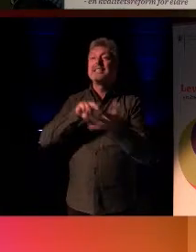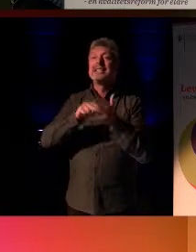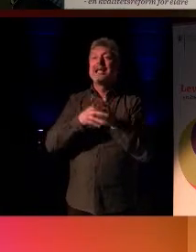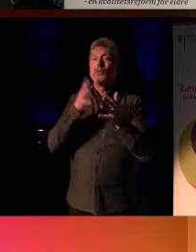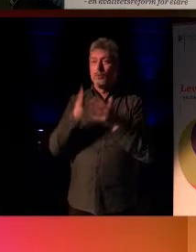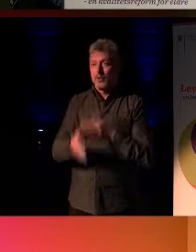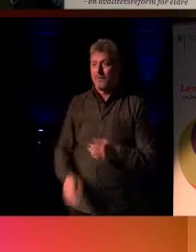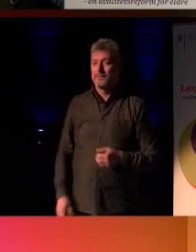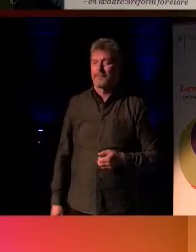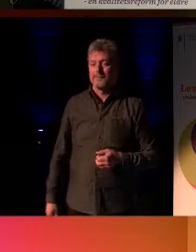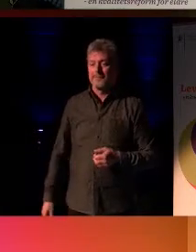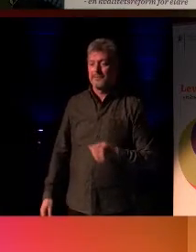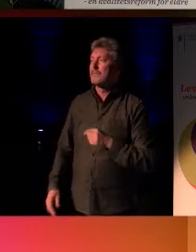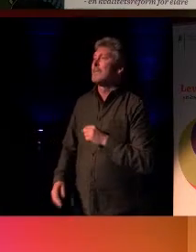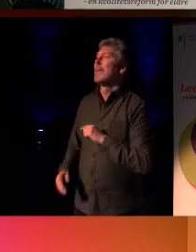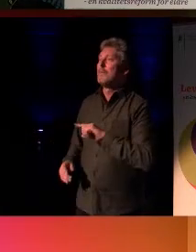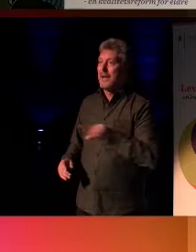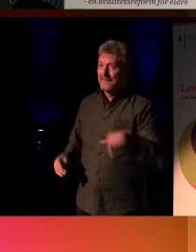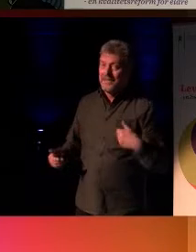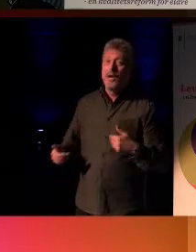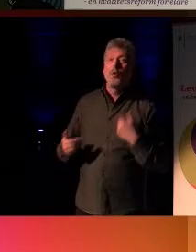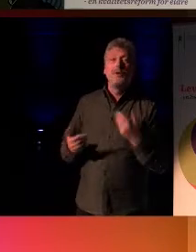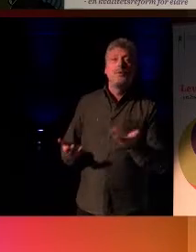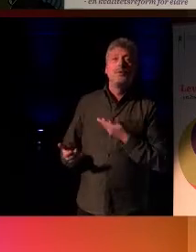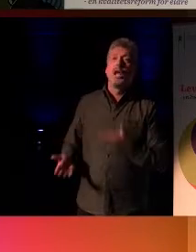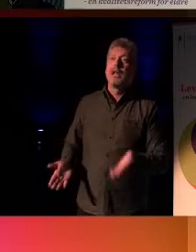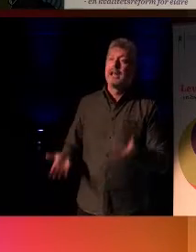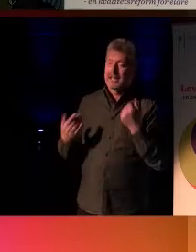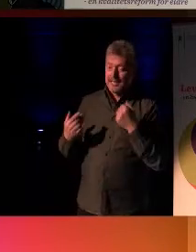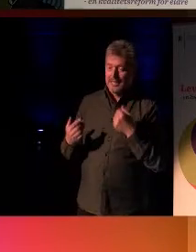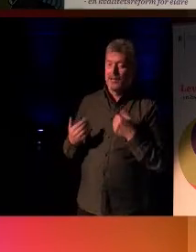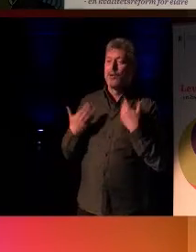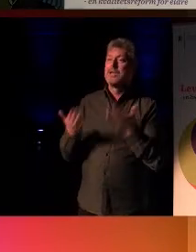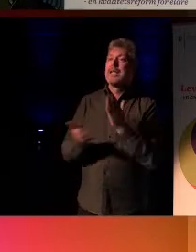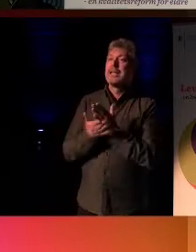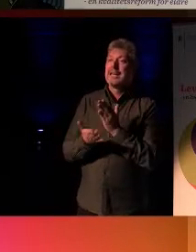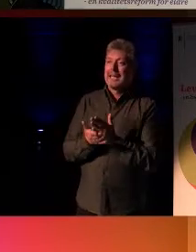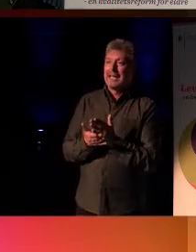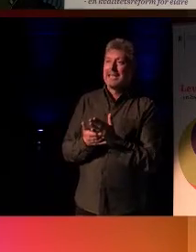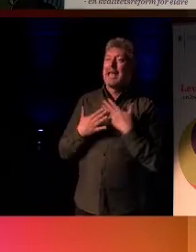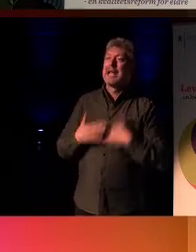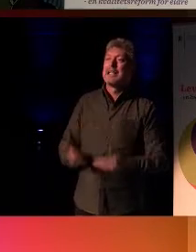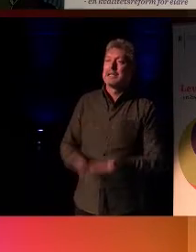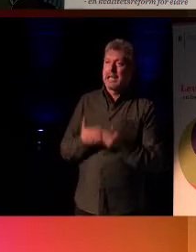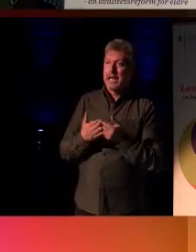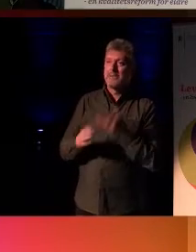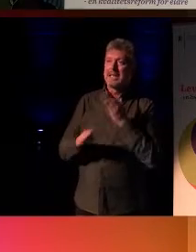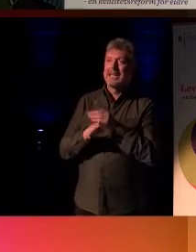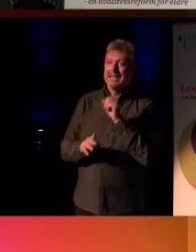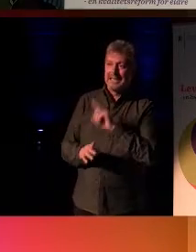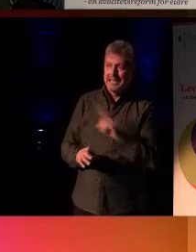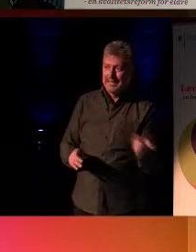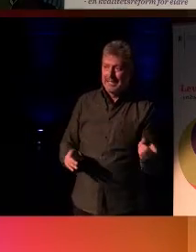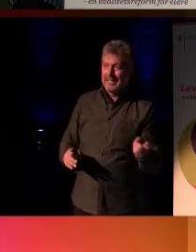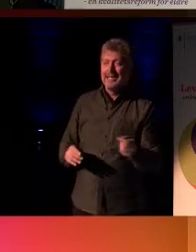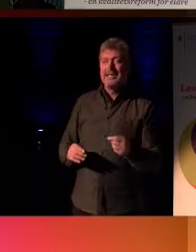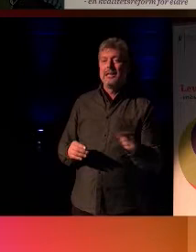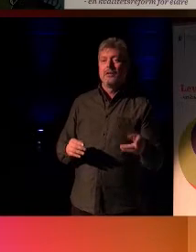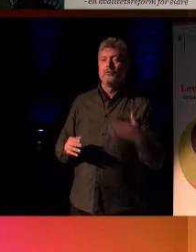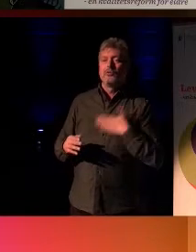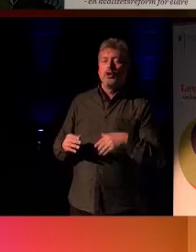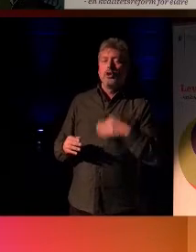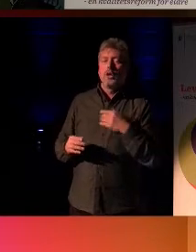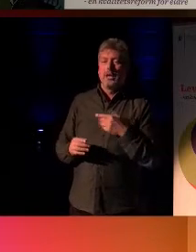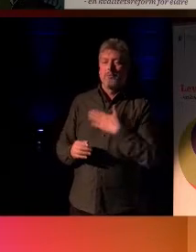Vi opplever at det har blitt mye lettere for oss å gi riktig helsehjelp til rett tid, og at flere pasienter gjenvinner funksjonen